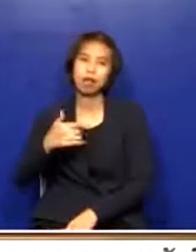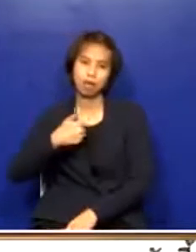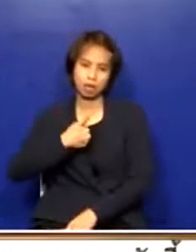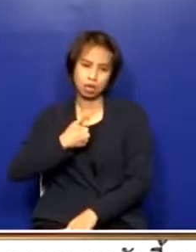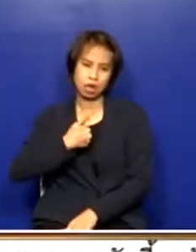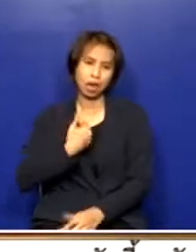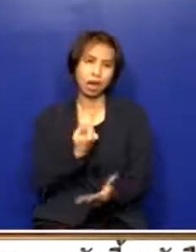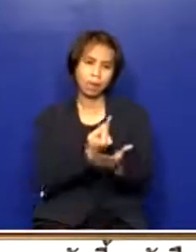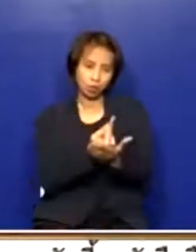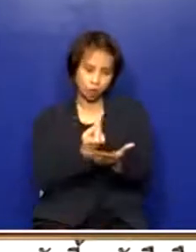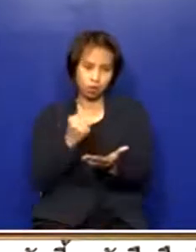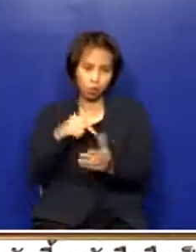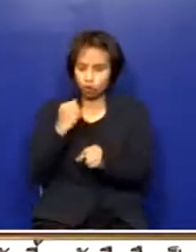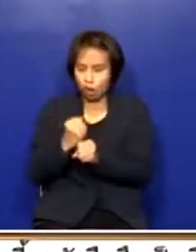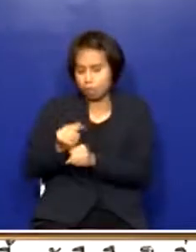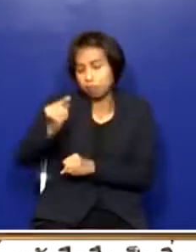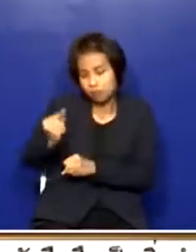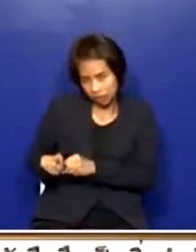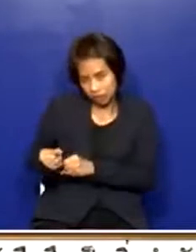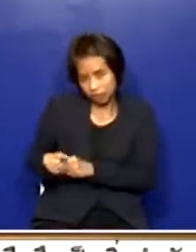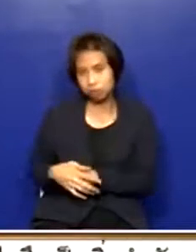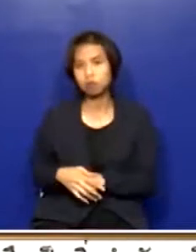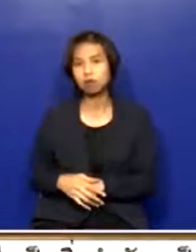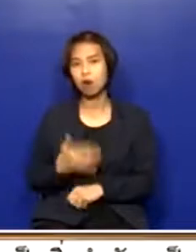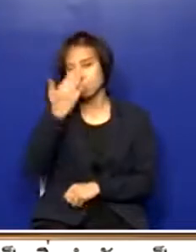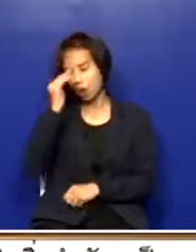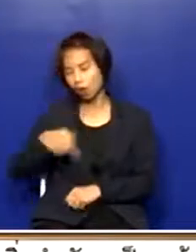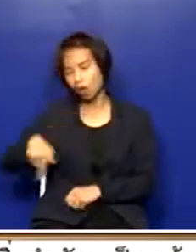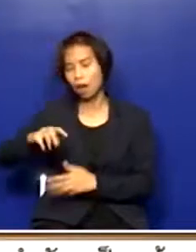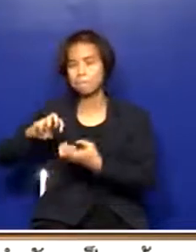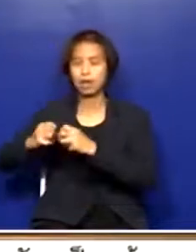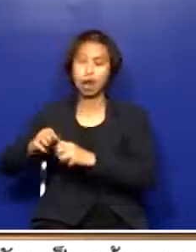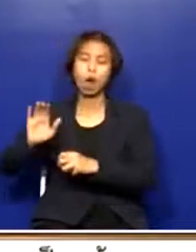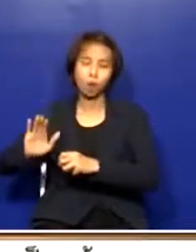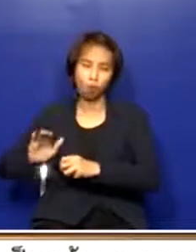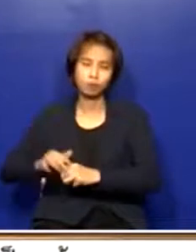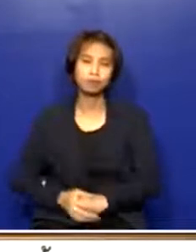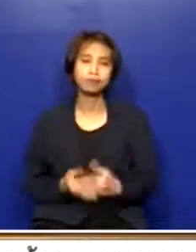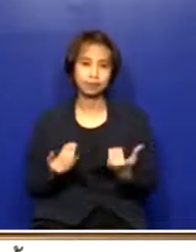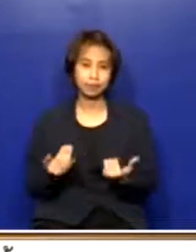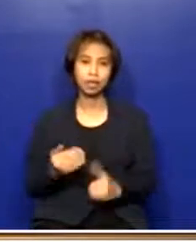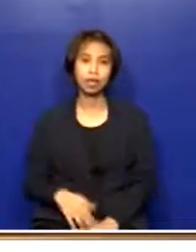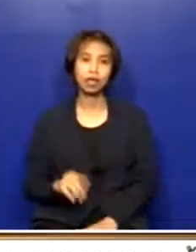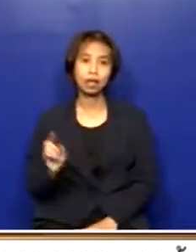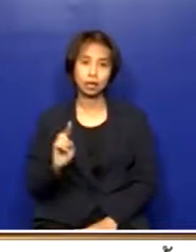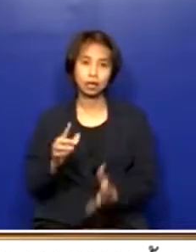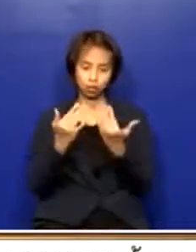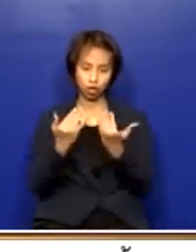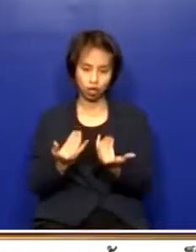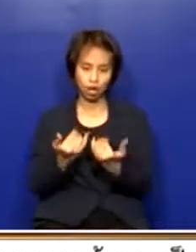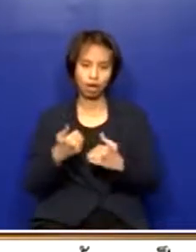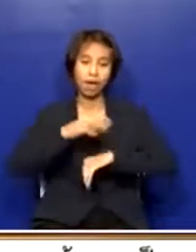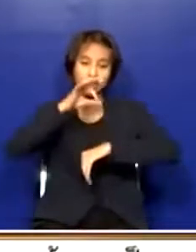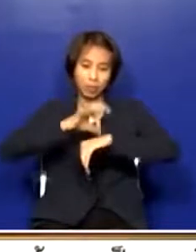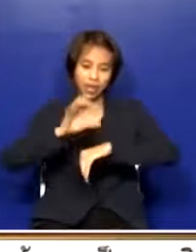ค่vioอนะไมยขด